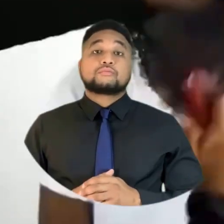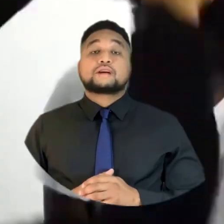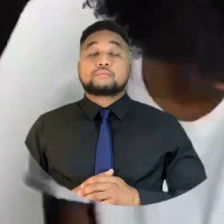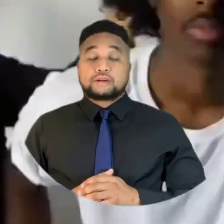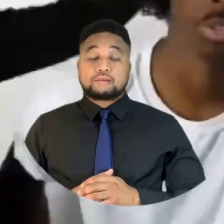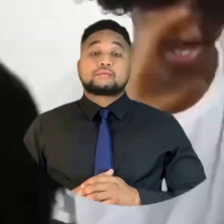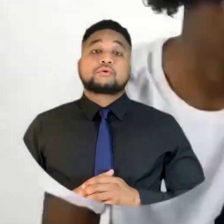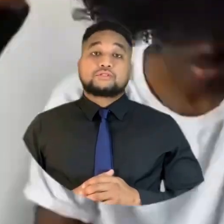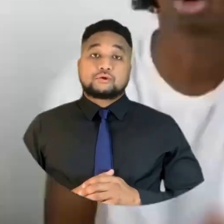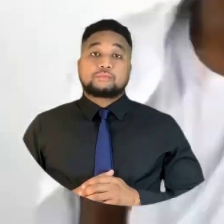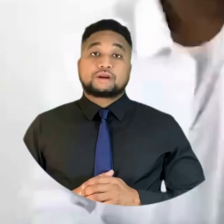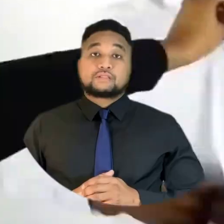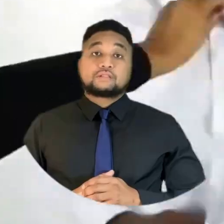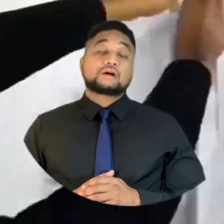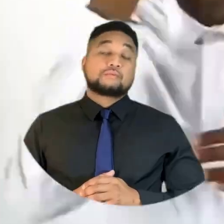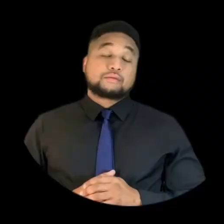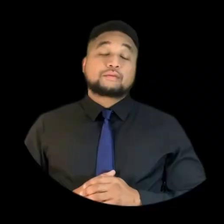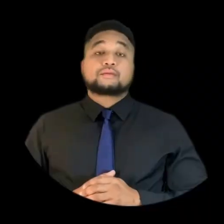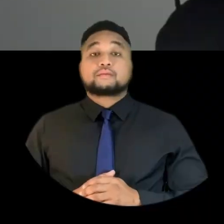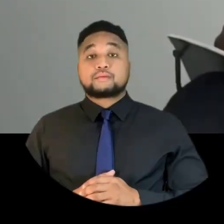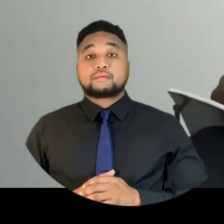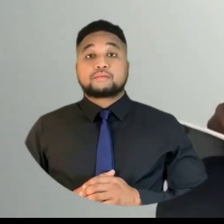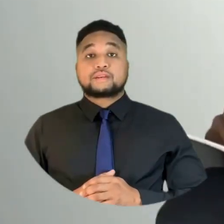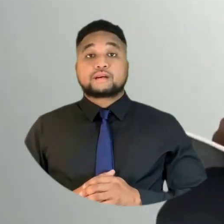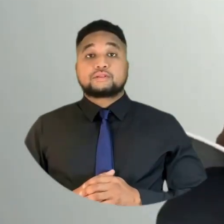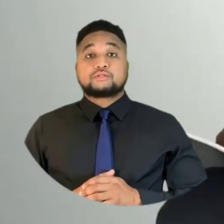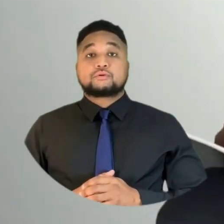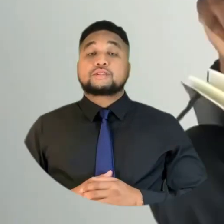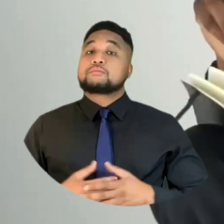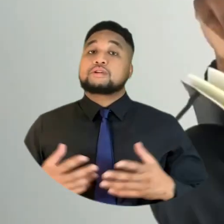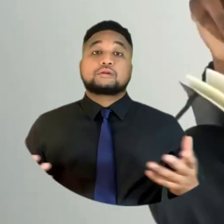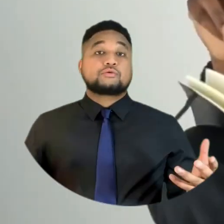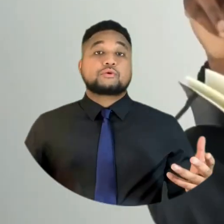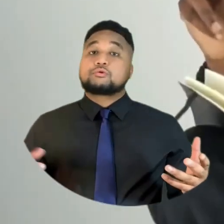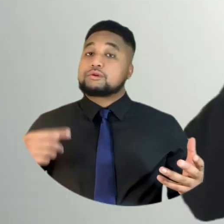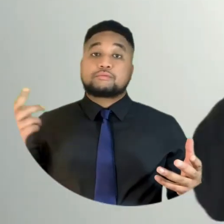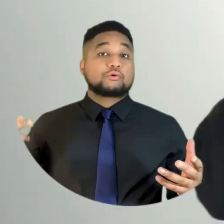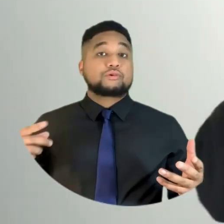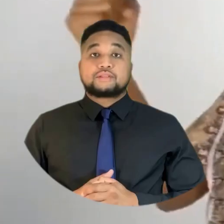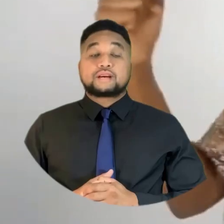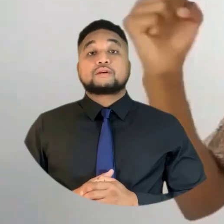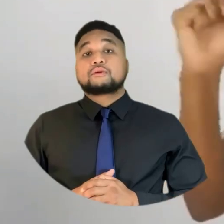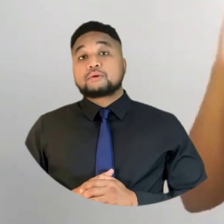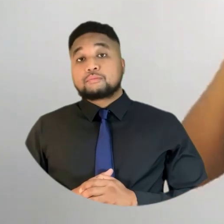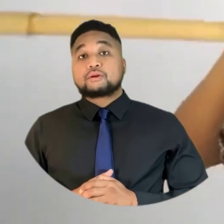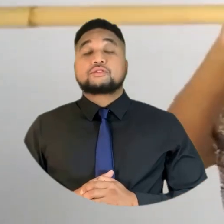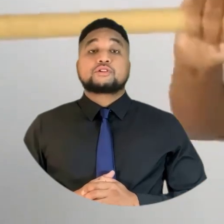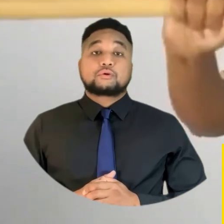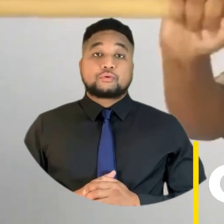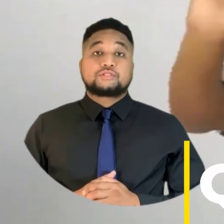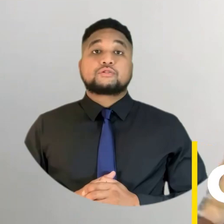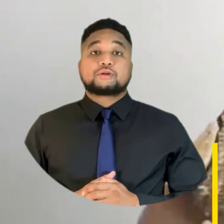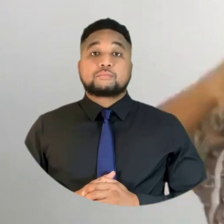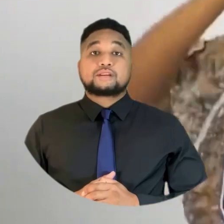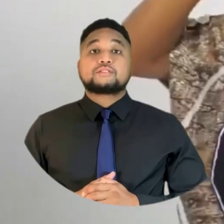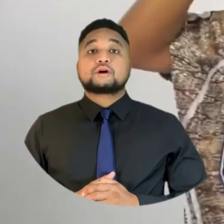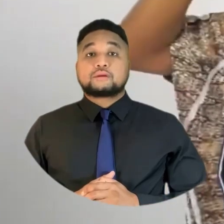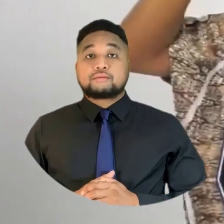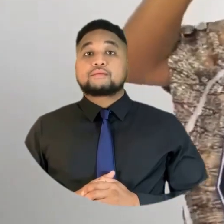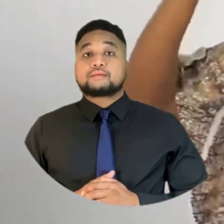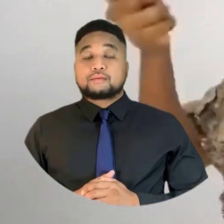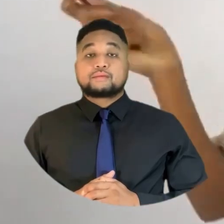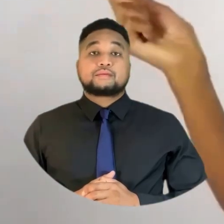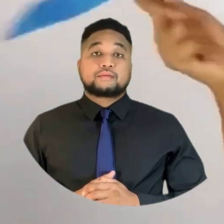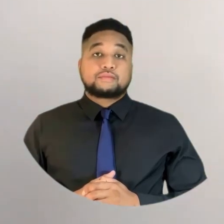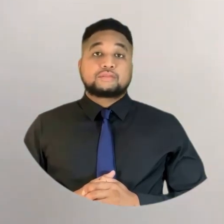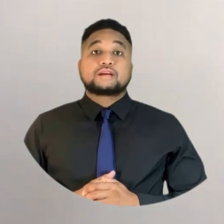suugaanta aabo wergaban ku nahay dunidan aan joogno aabo raahdayda gabay